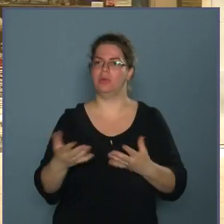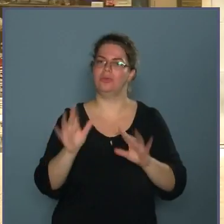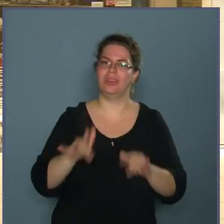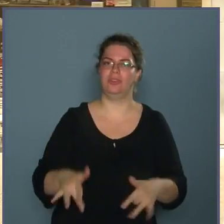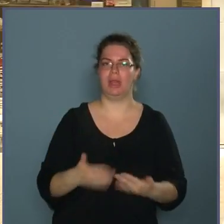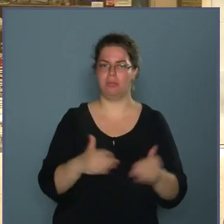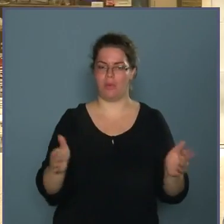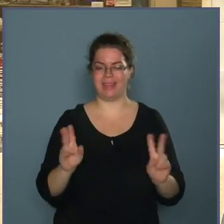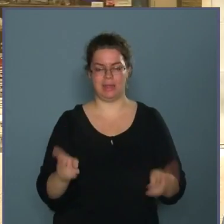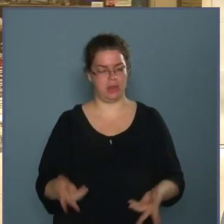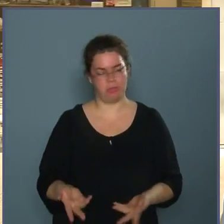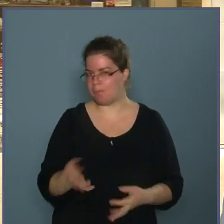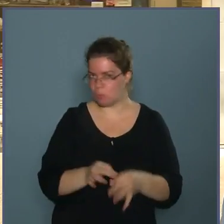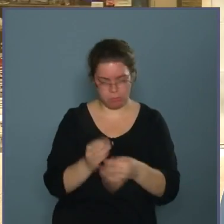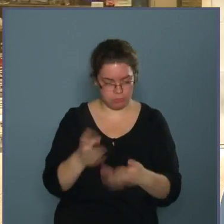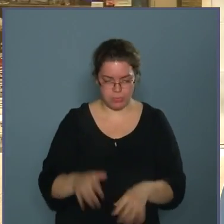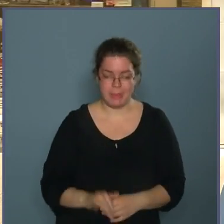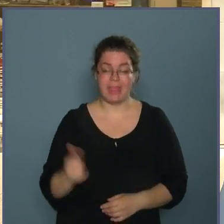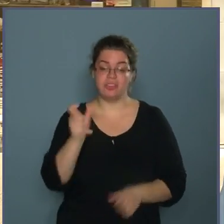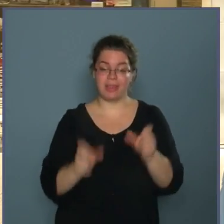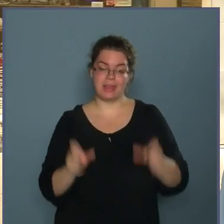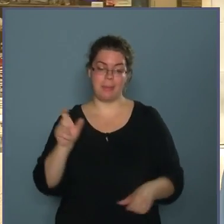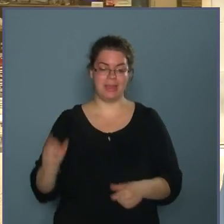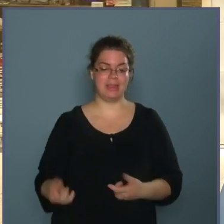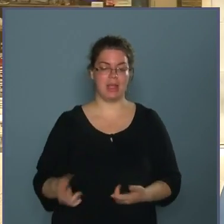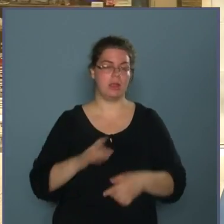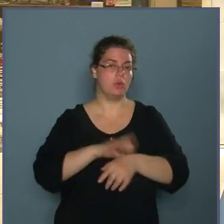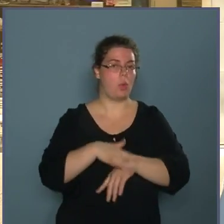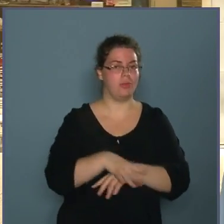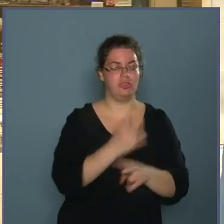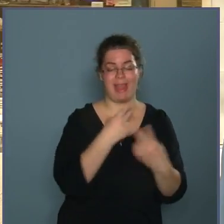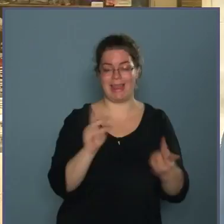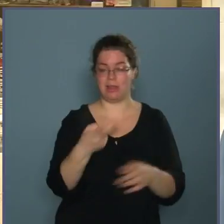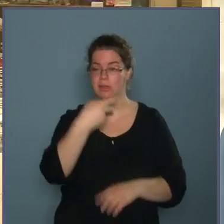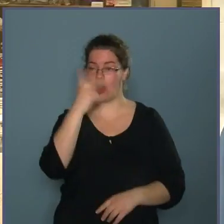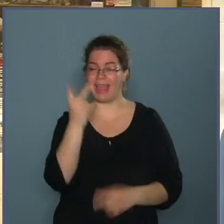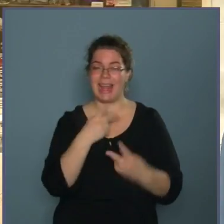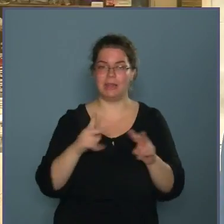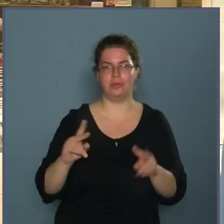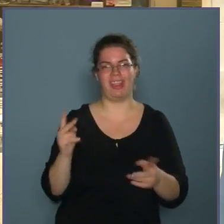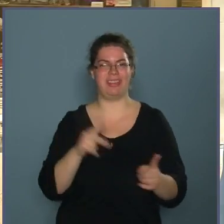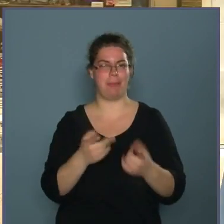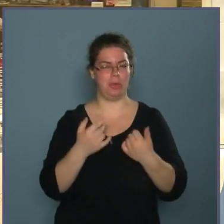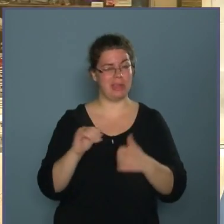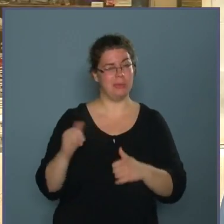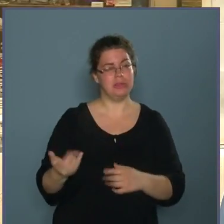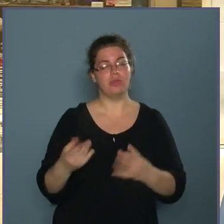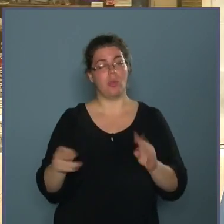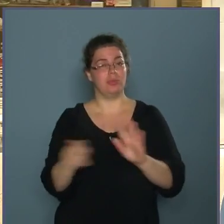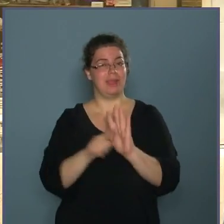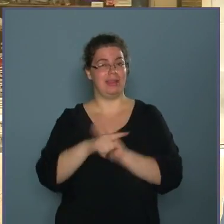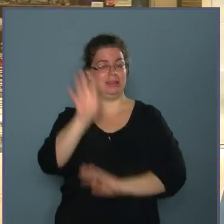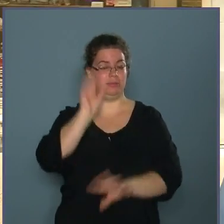bővíteni lehessen. És hát a személyzet, az orvosellátás, szakellátottság szempontjából is bizony-bizony sok-sok